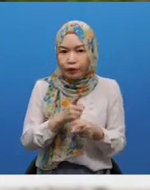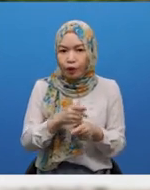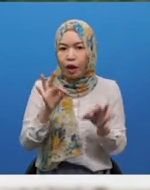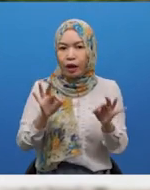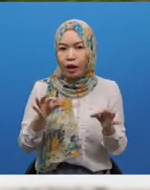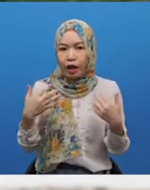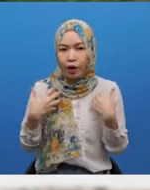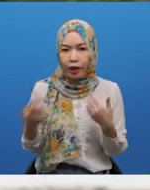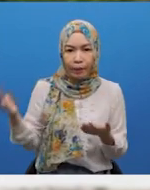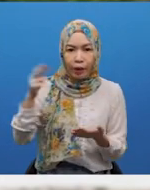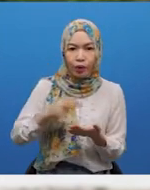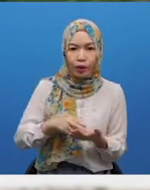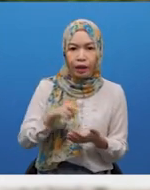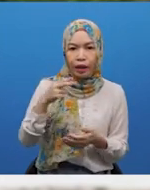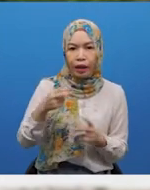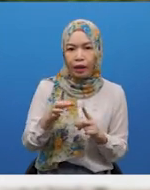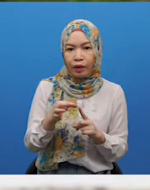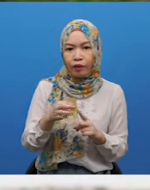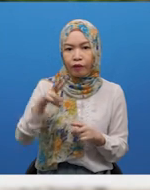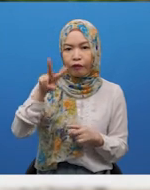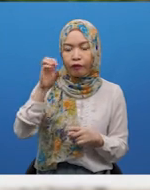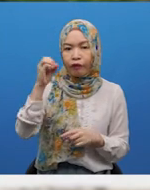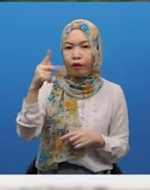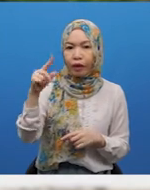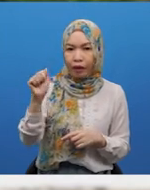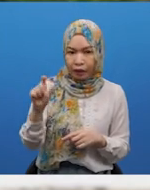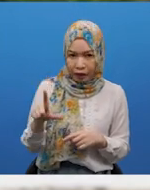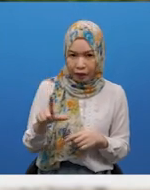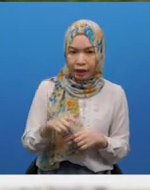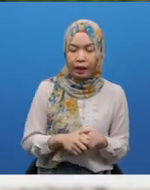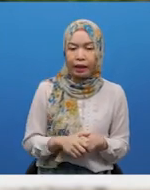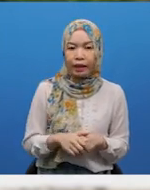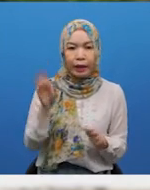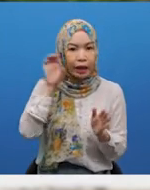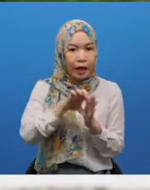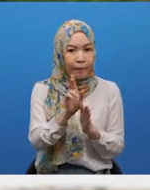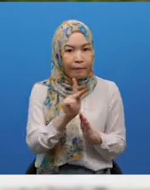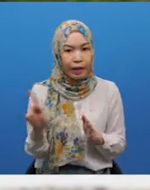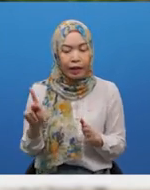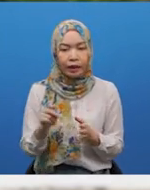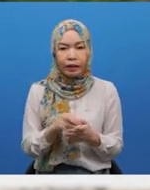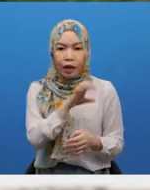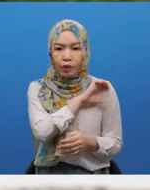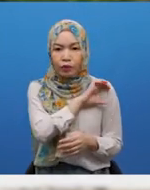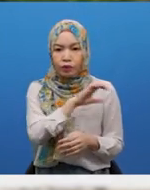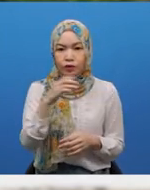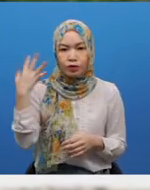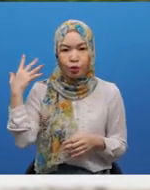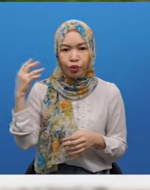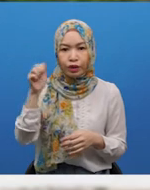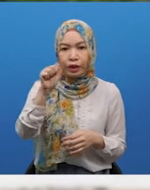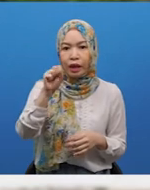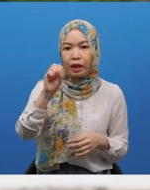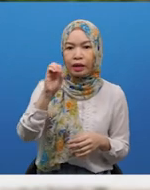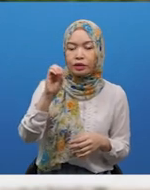pengulangan huruf vokal secara kerap tadi menggambarkan unsur bunyi asonansi, maka pengulangan